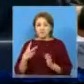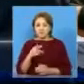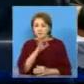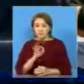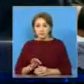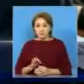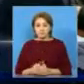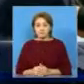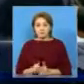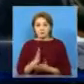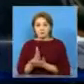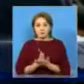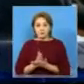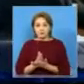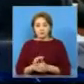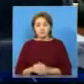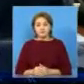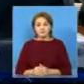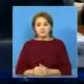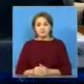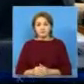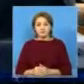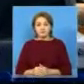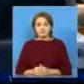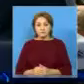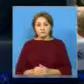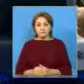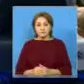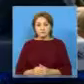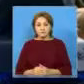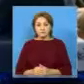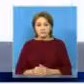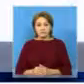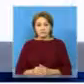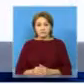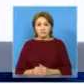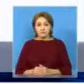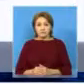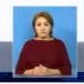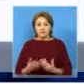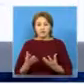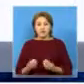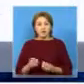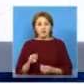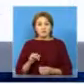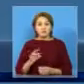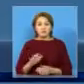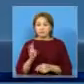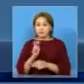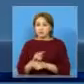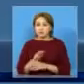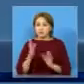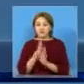82% услуг. Вы сможете выйти до конца года? Я думаю, да. Кроме того, Алик Шбекбаев посетил